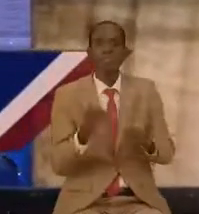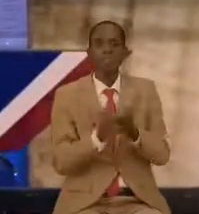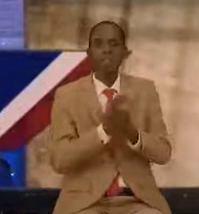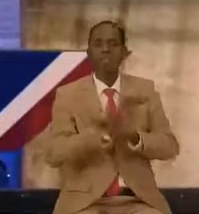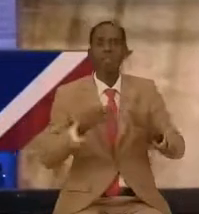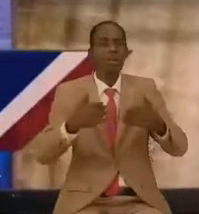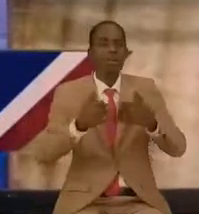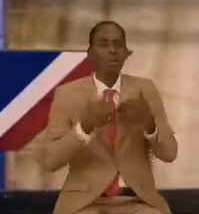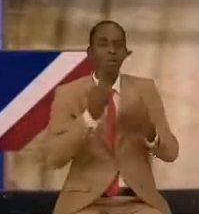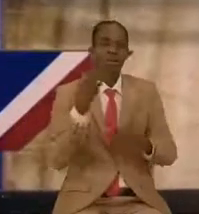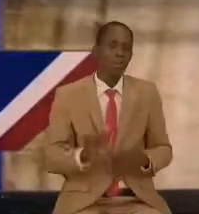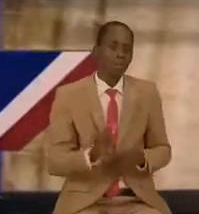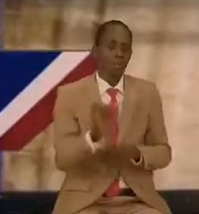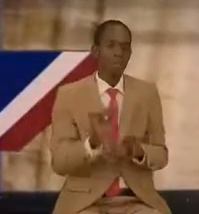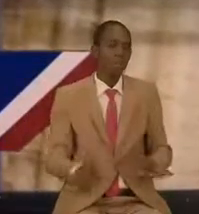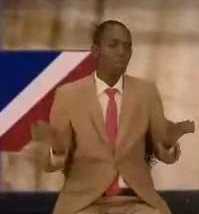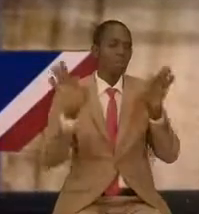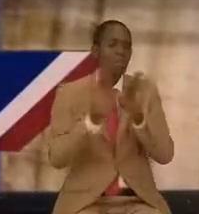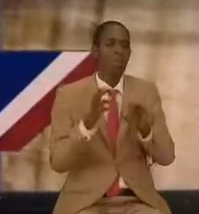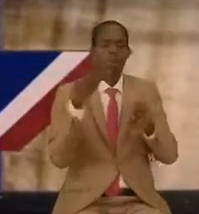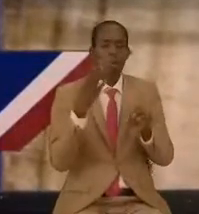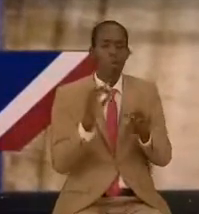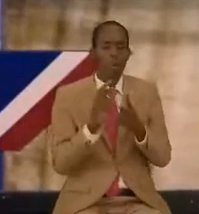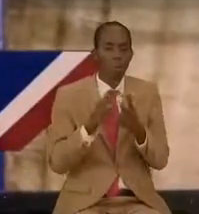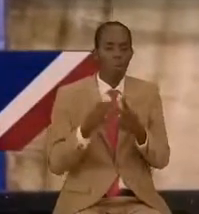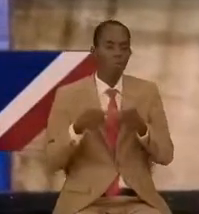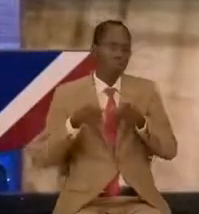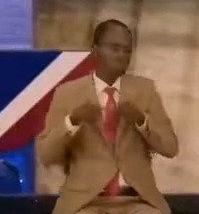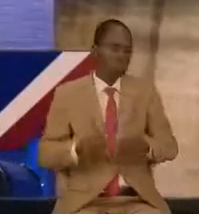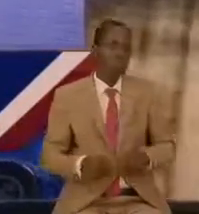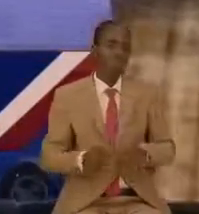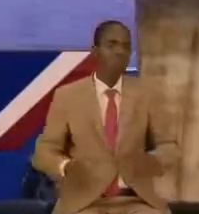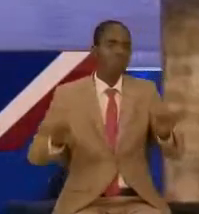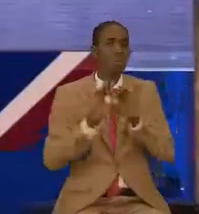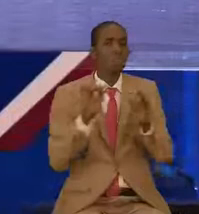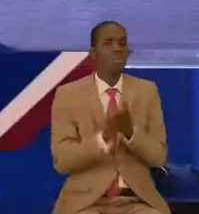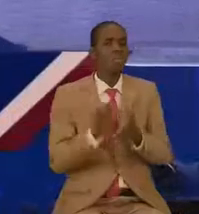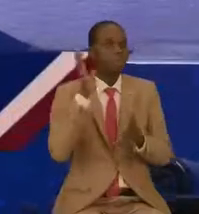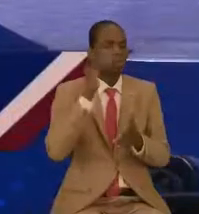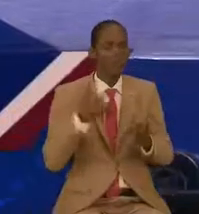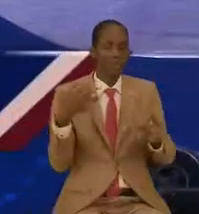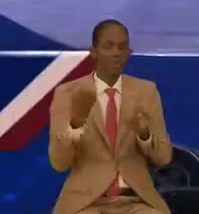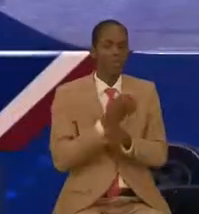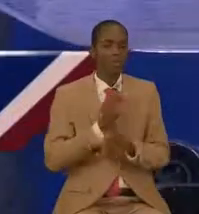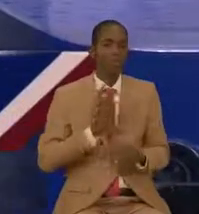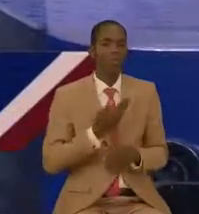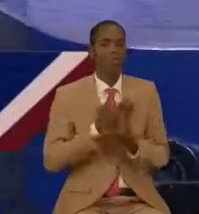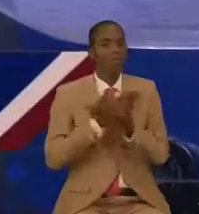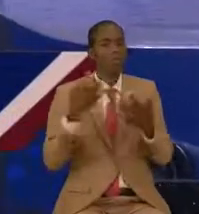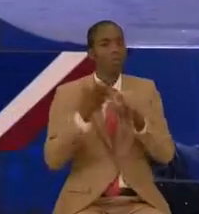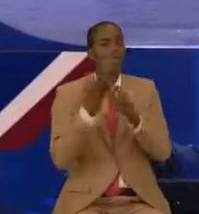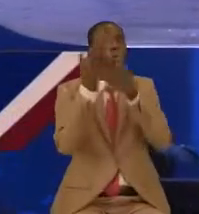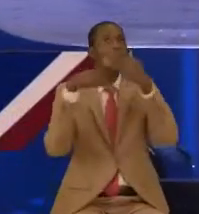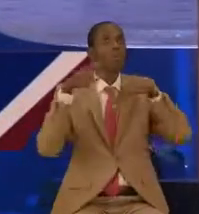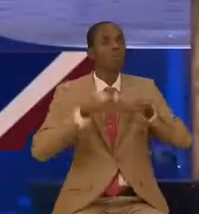les choses qui n'ont pas de valeur éternelle, permanente, qui nous auraient ôté du ciel. » C'est la croix